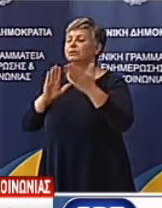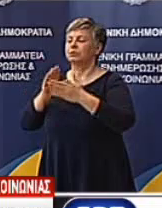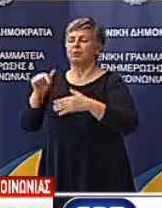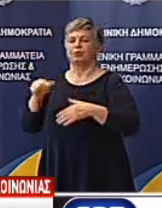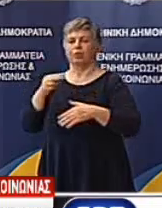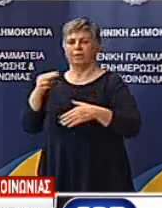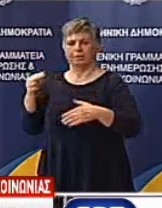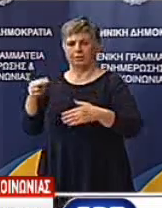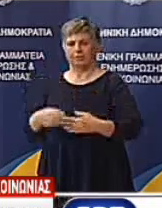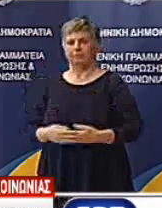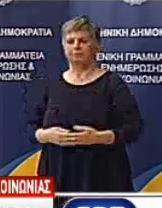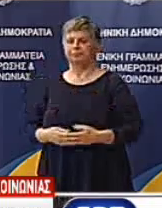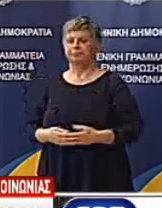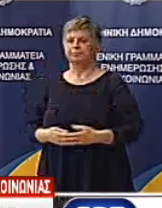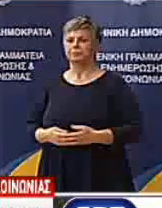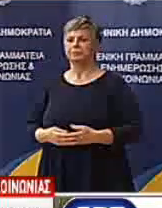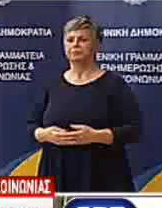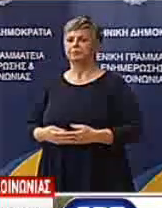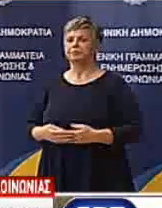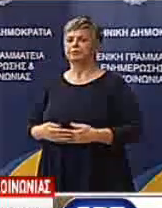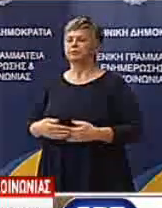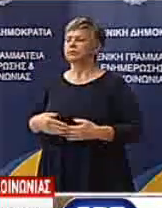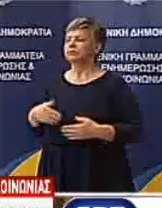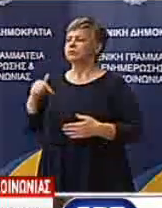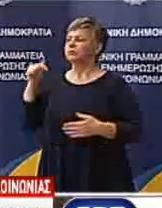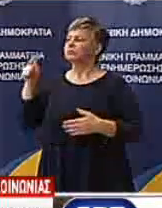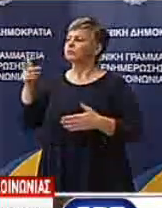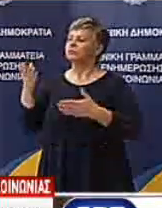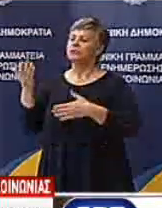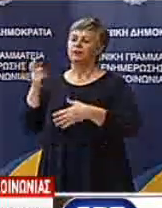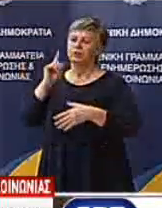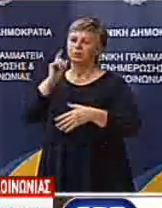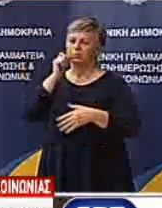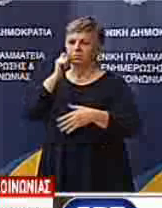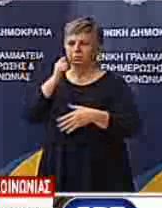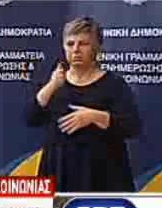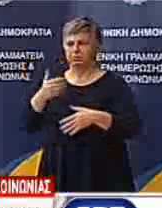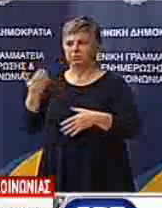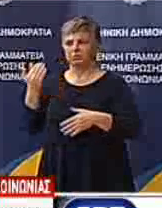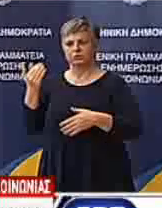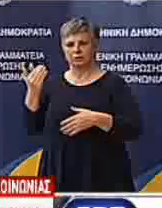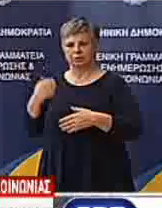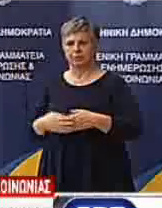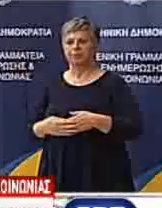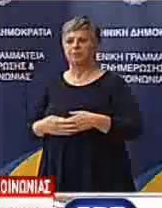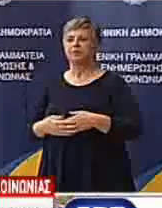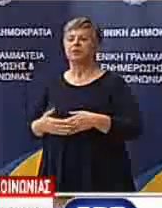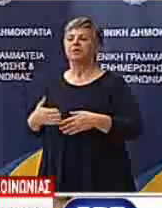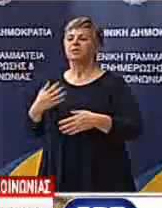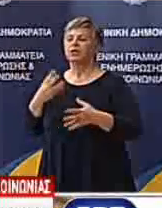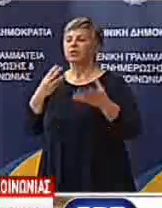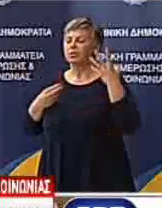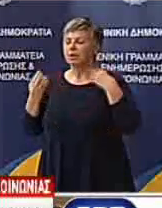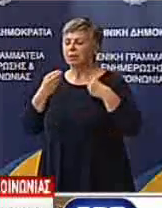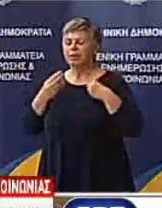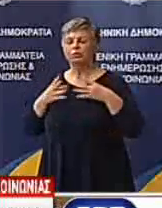Λοιπόν, Στρατάκης από τον αυτοδιαχειριζόμενο Flash 96 και το news.gr. Επειδή υπάρχουν πάρα πολλά